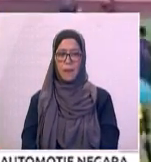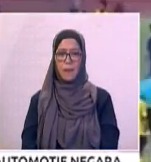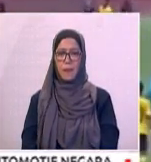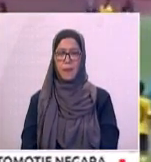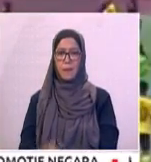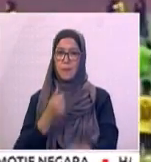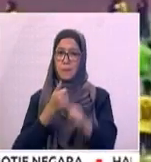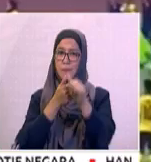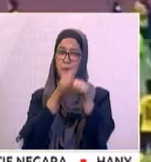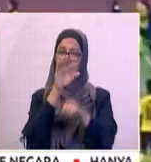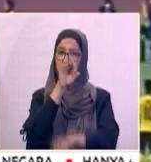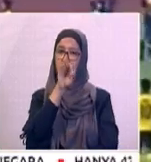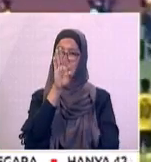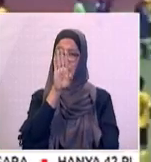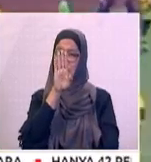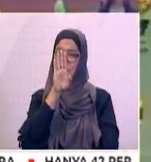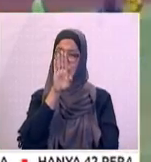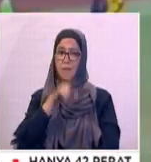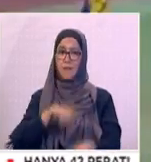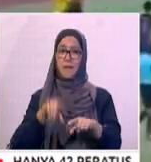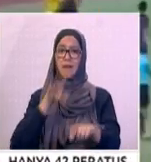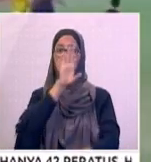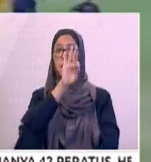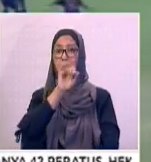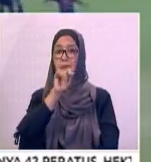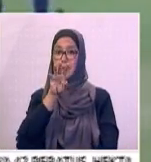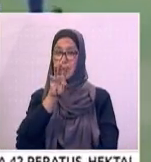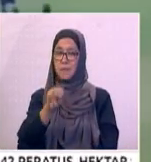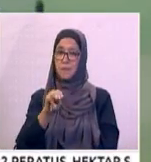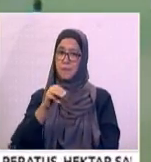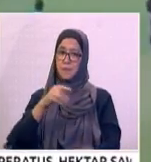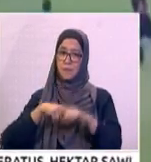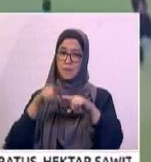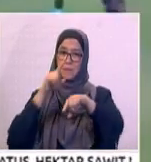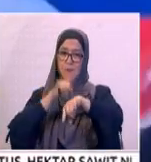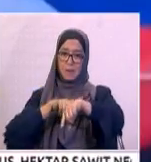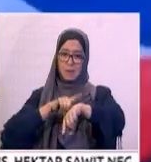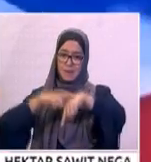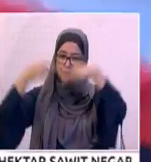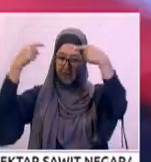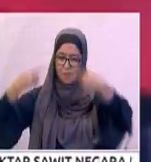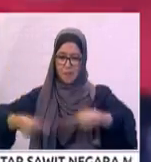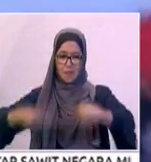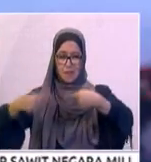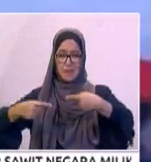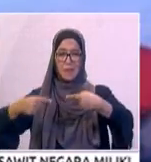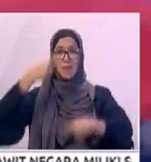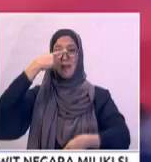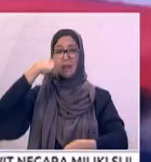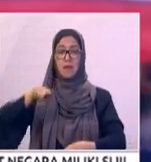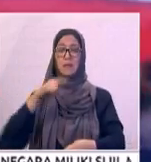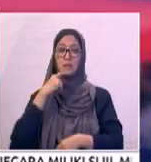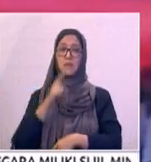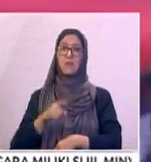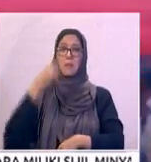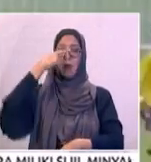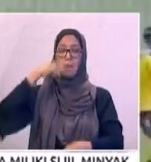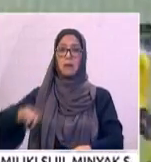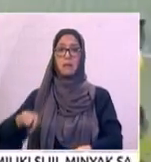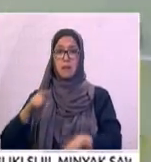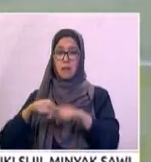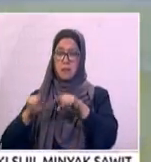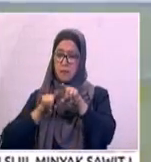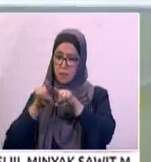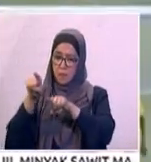Menurut laman Facebook Persatuan Bola Sepak Malaysia FAM, pada perlawanan bertemu Thailand itu, tuan rumah mendahului pada minit ke-16